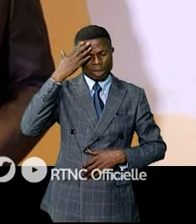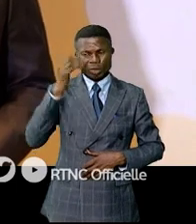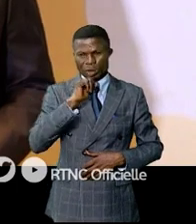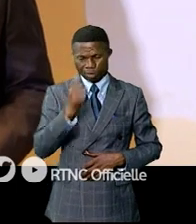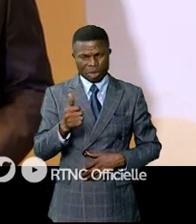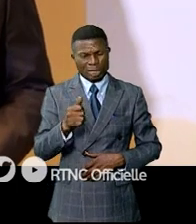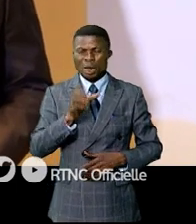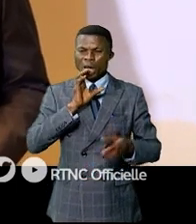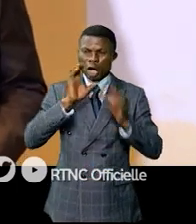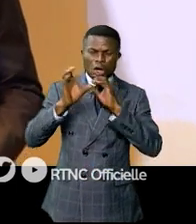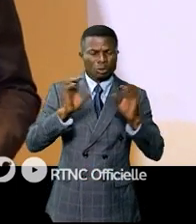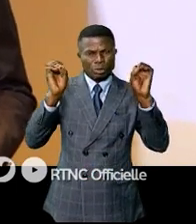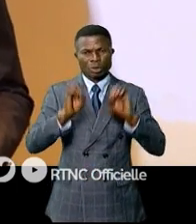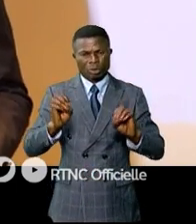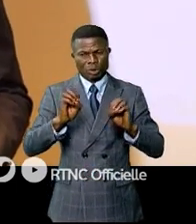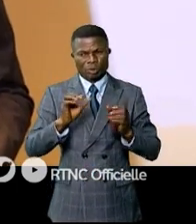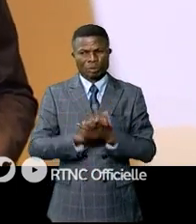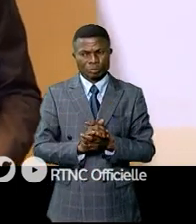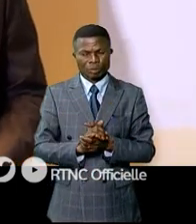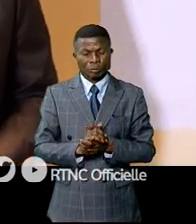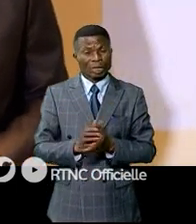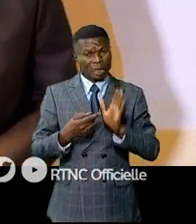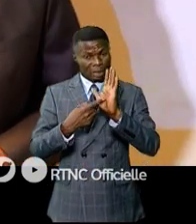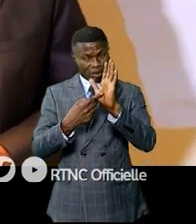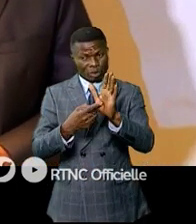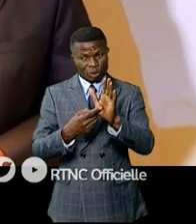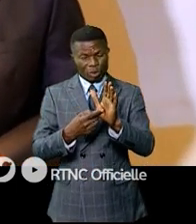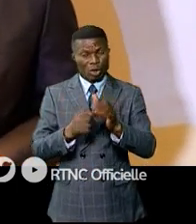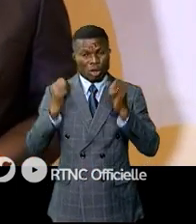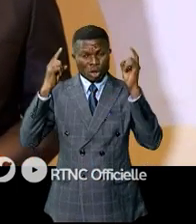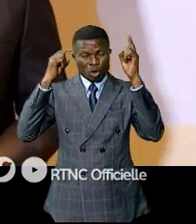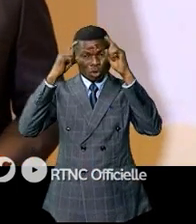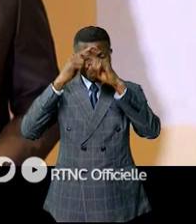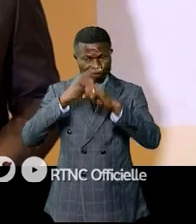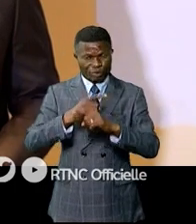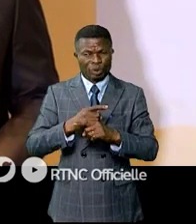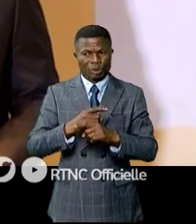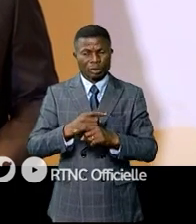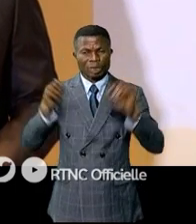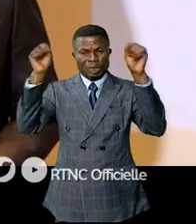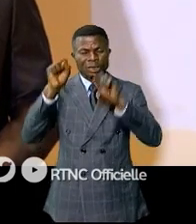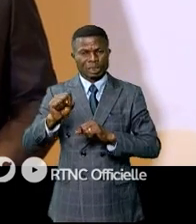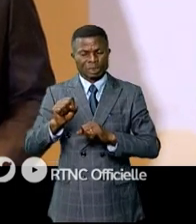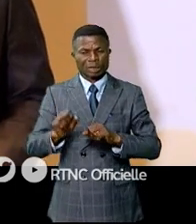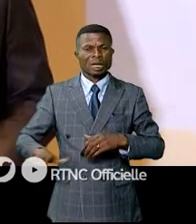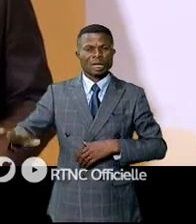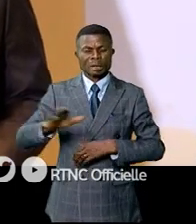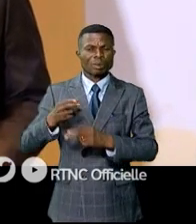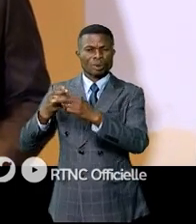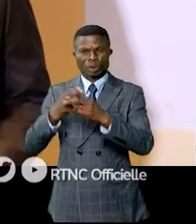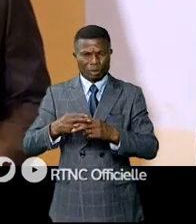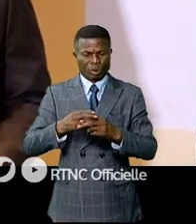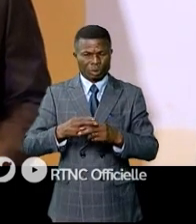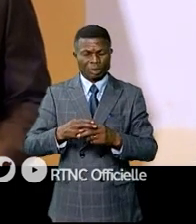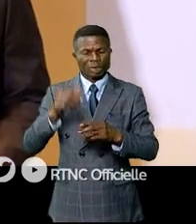entre eux, ce qui prête sérieusement à confusion pour notre système national de sécurité dans